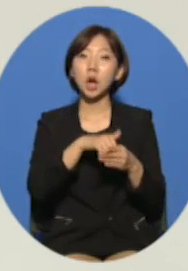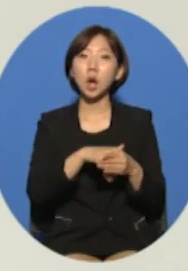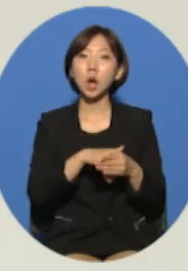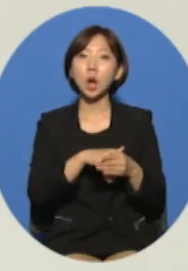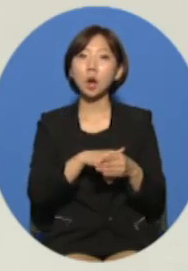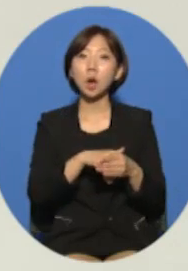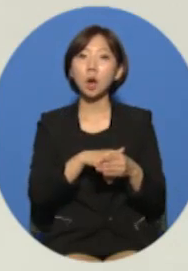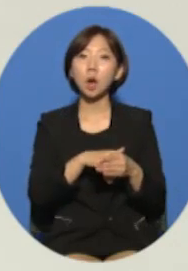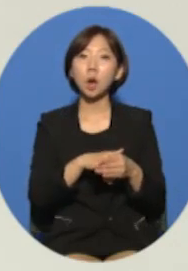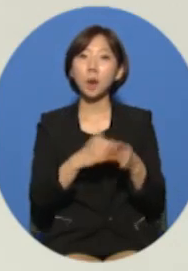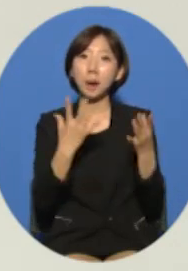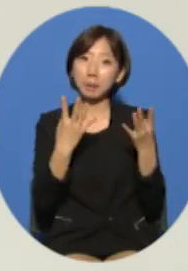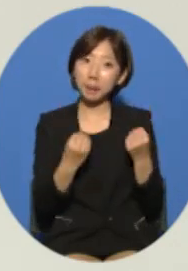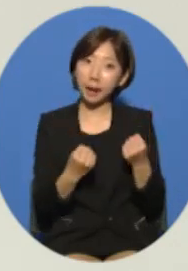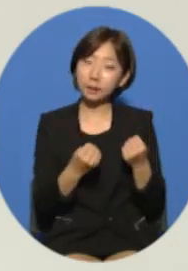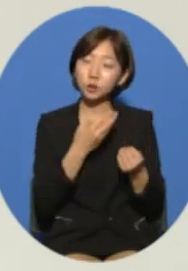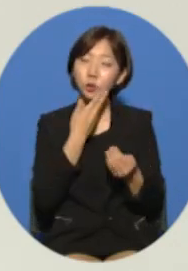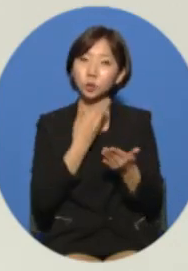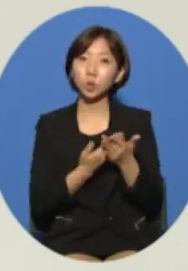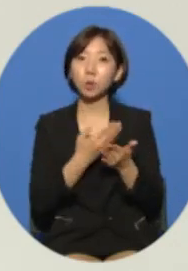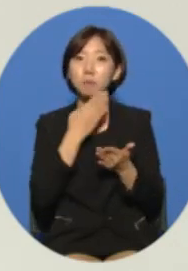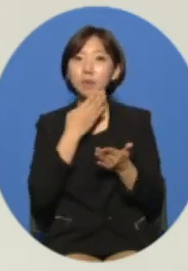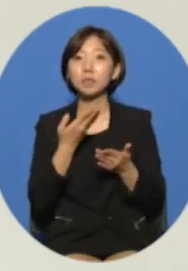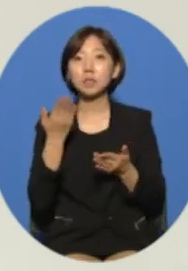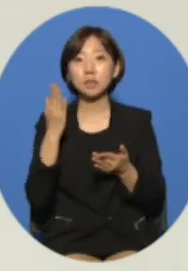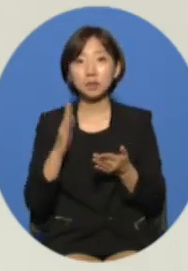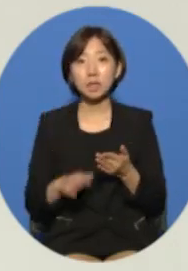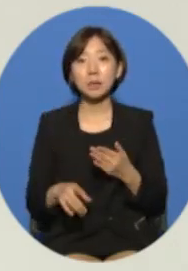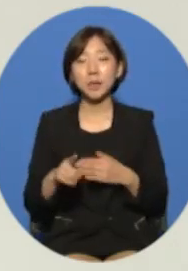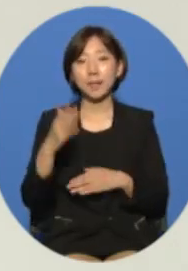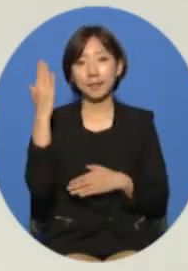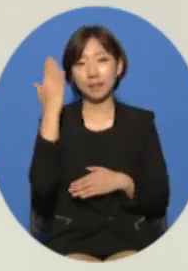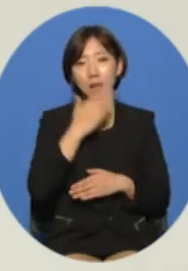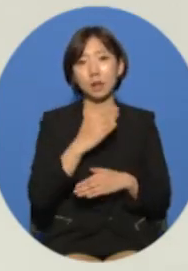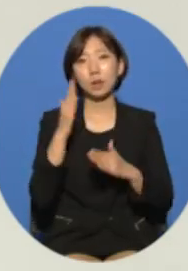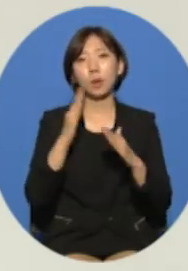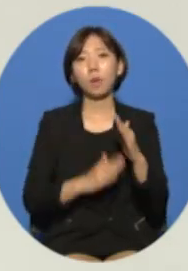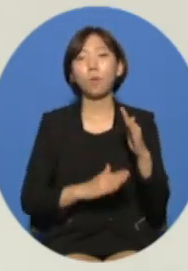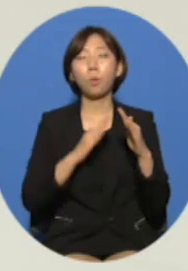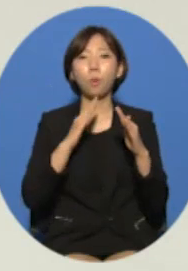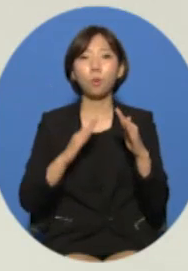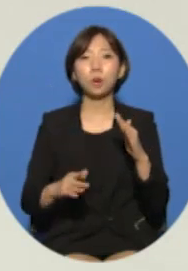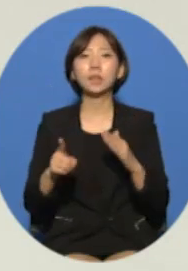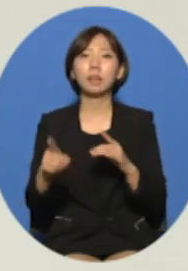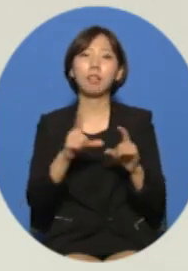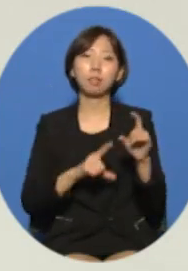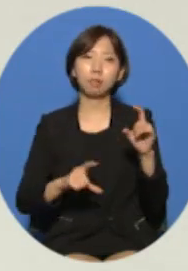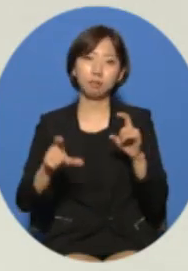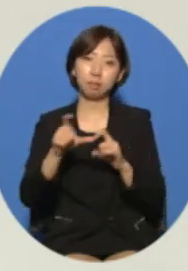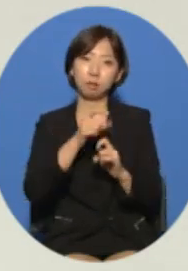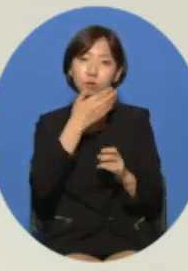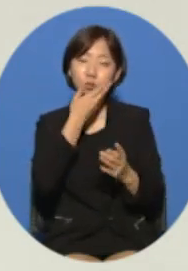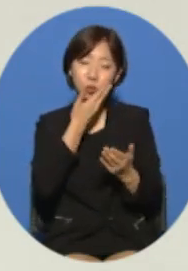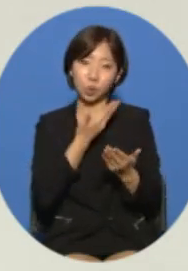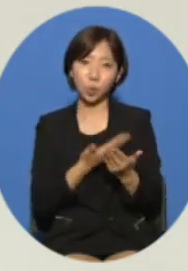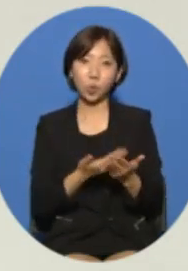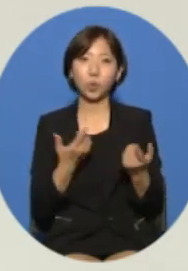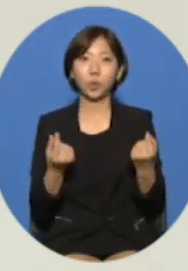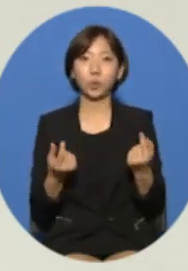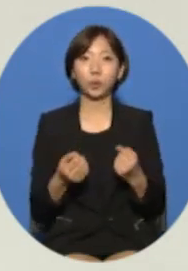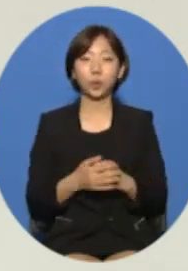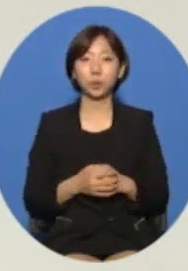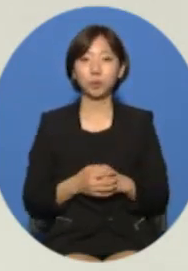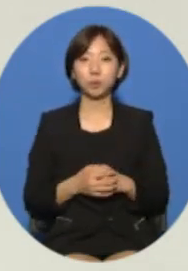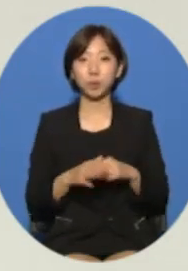중요합니다만은 어떻게 선거가 깨끗하고 네. 공정하게 잘 치러지는가가 이게 더 중요하다고 보죠. 특히